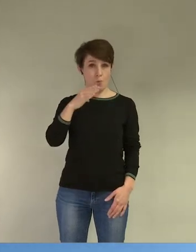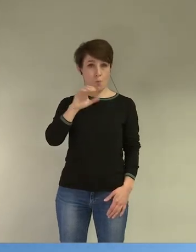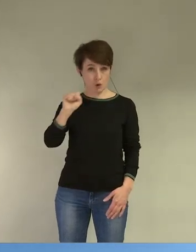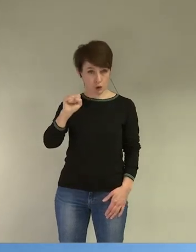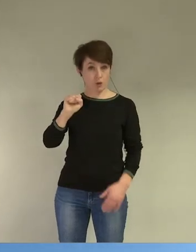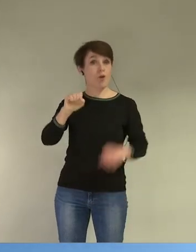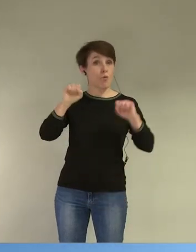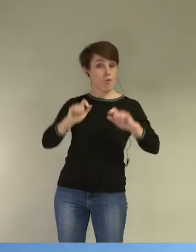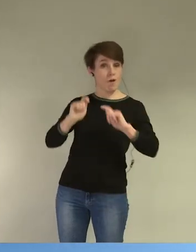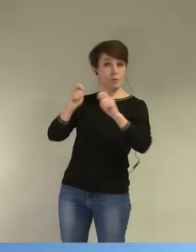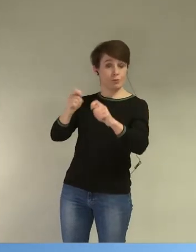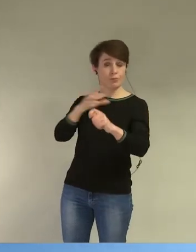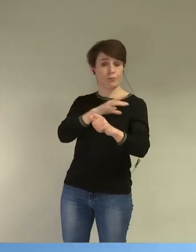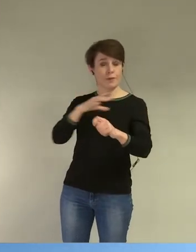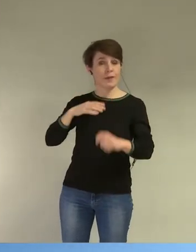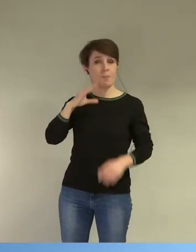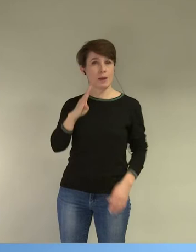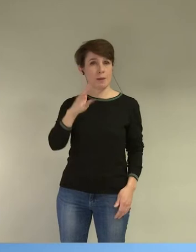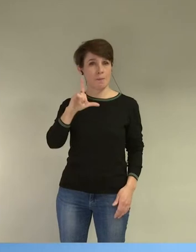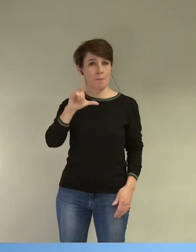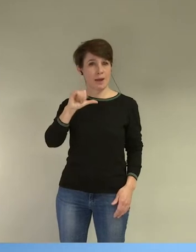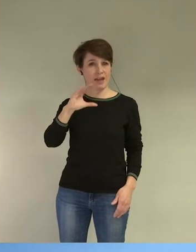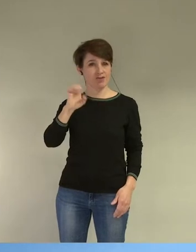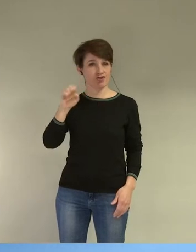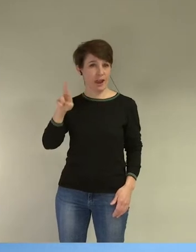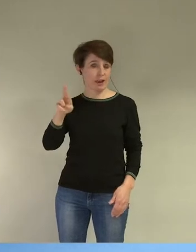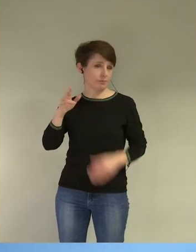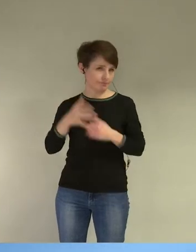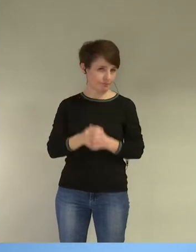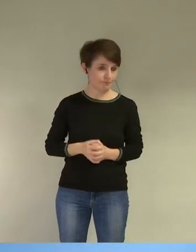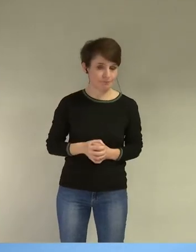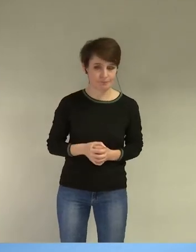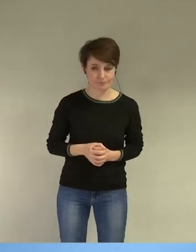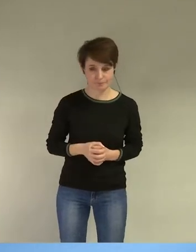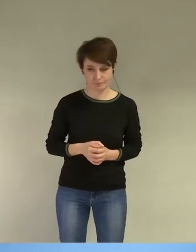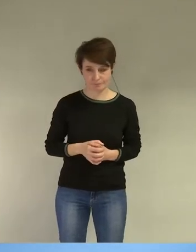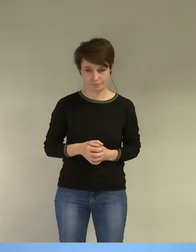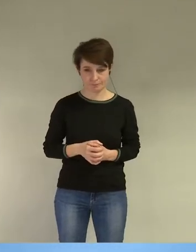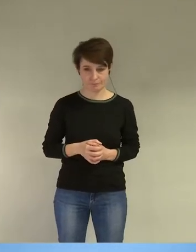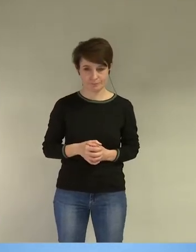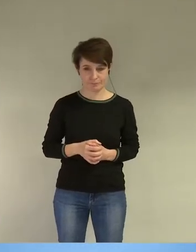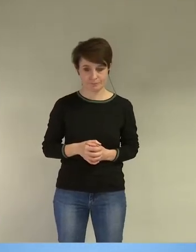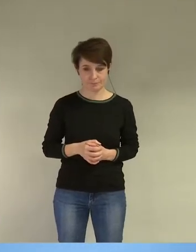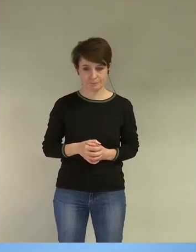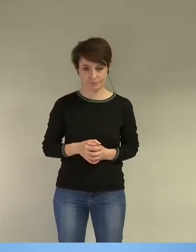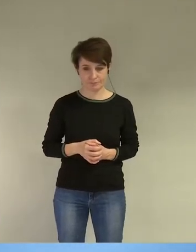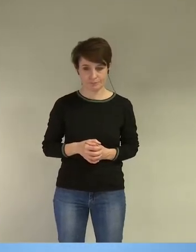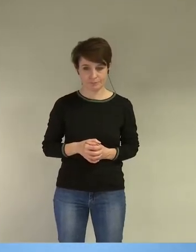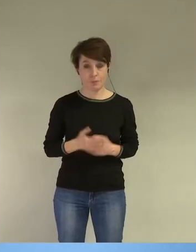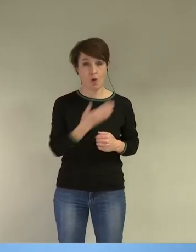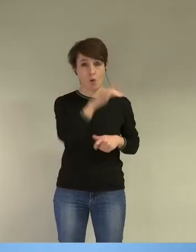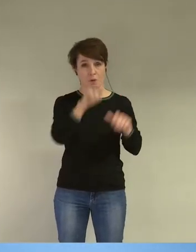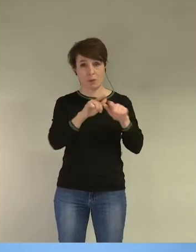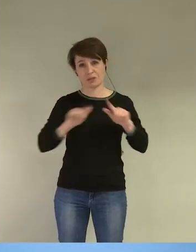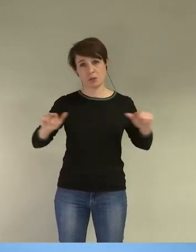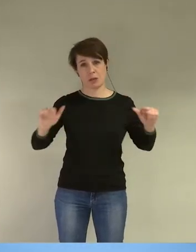madame isabelle pts madame laura fils terre monsieur lionel picoler sur nicolas